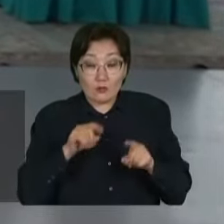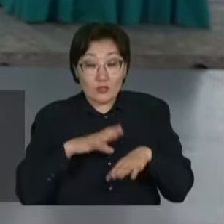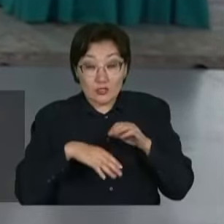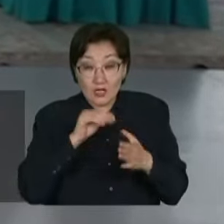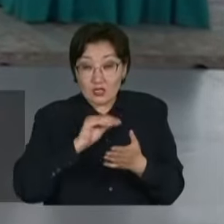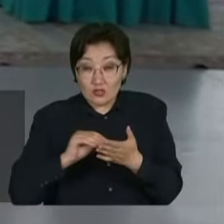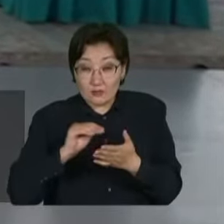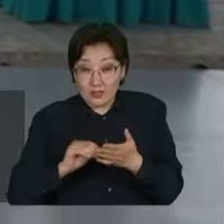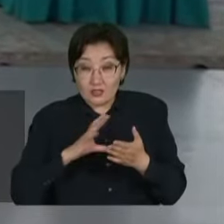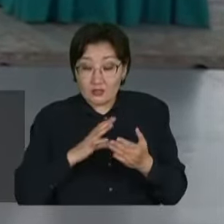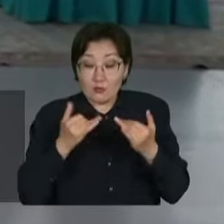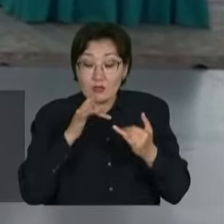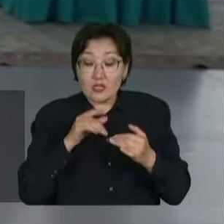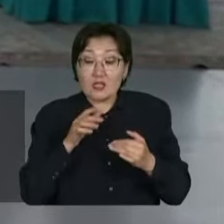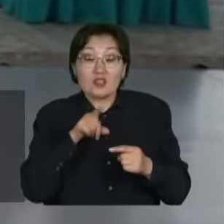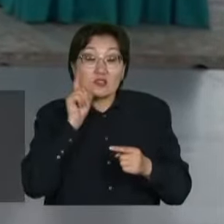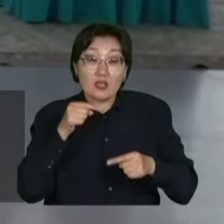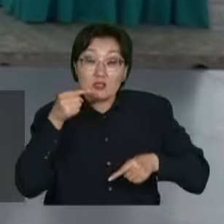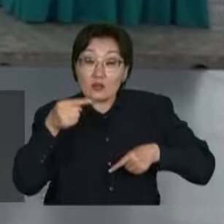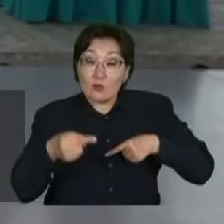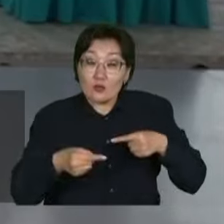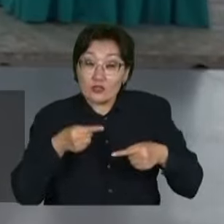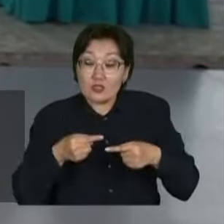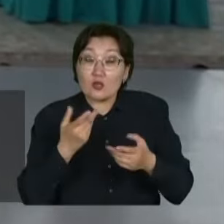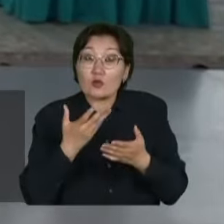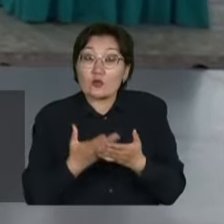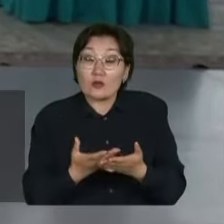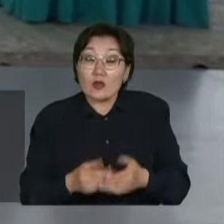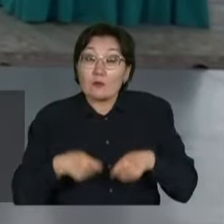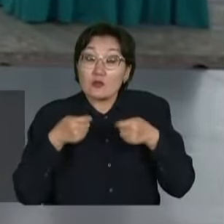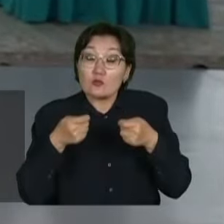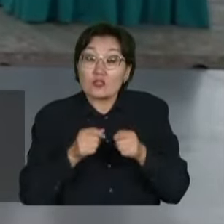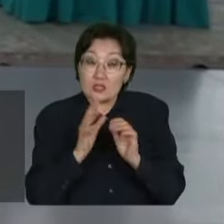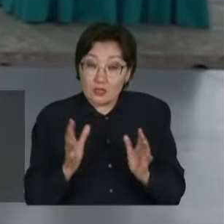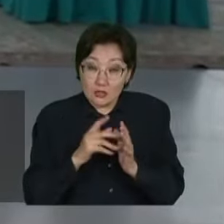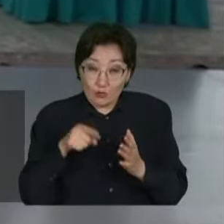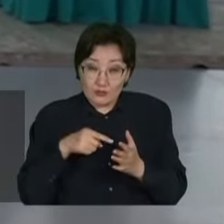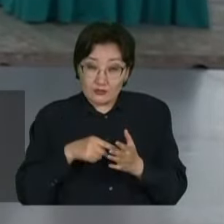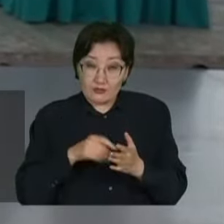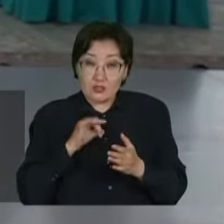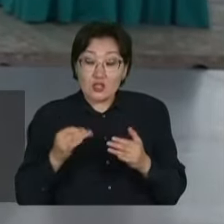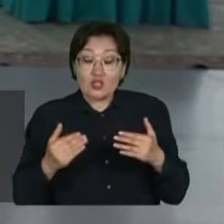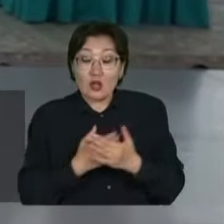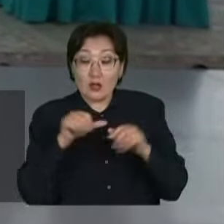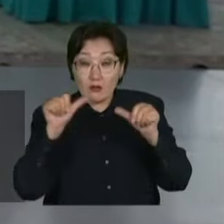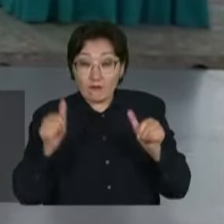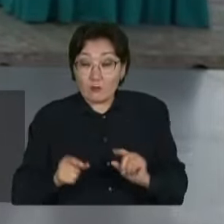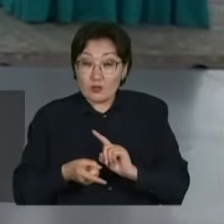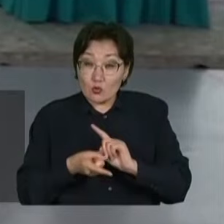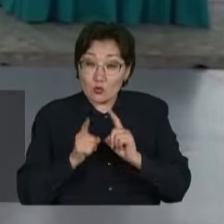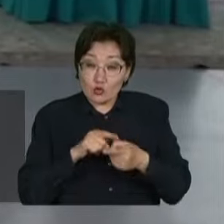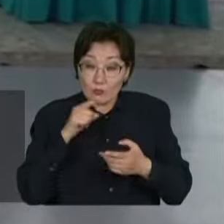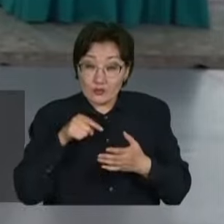қазіргі заманда жас ұрпаққа жеткізу үшін оны сақтау мәселесі. Оны жаңа форматқа көшіру